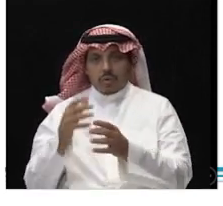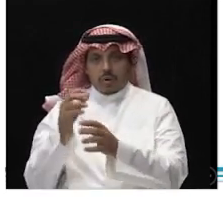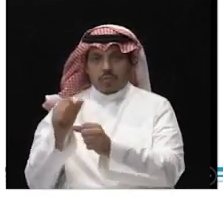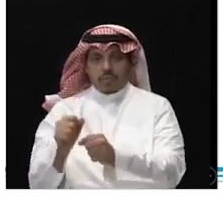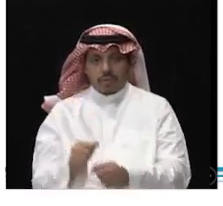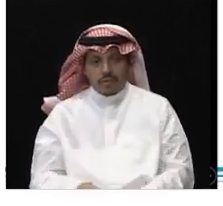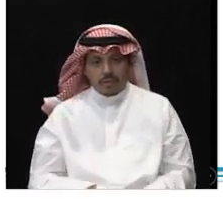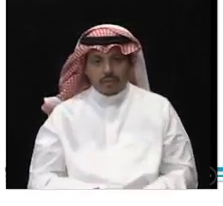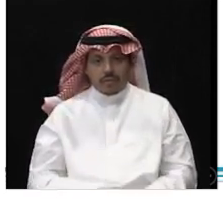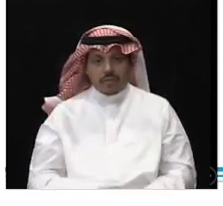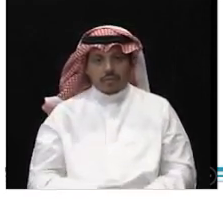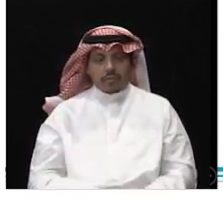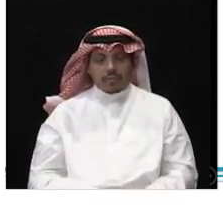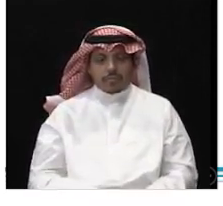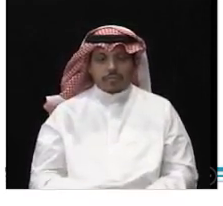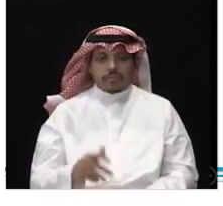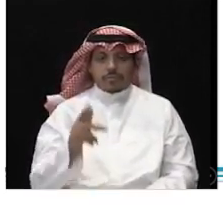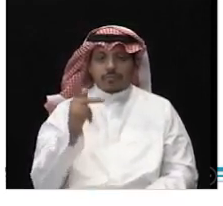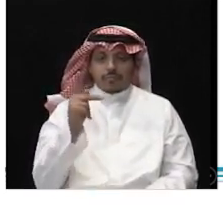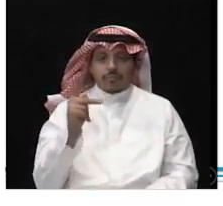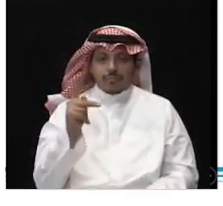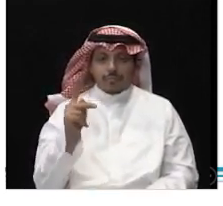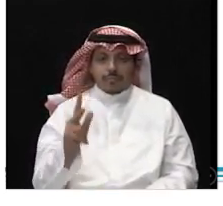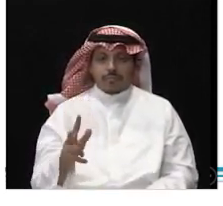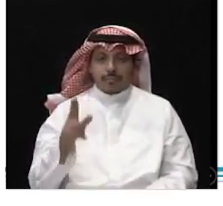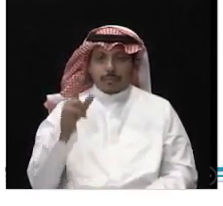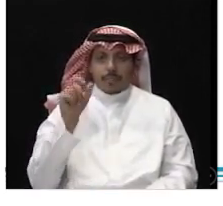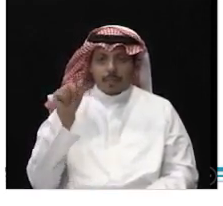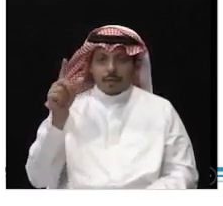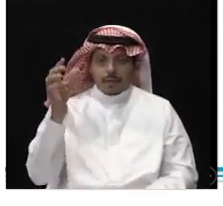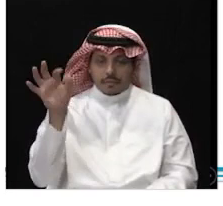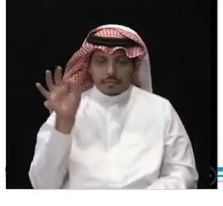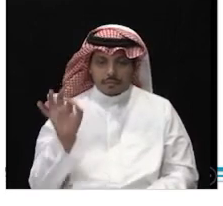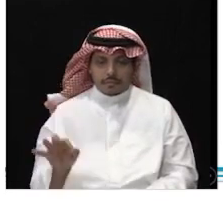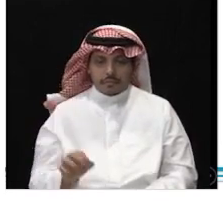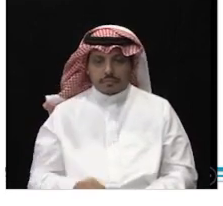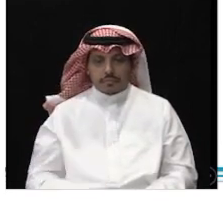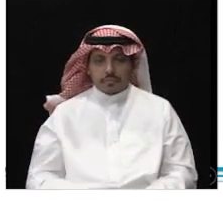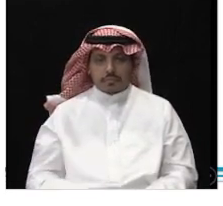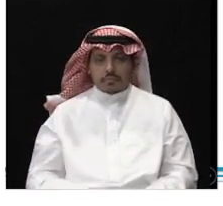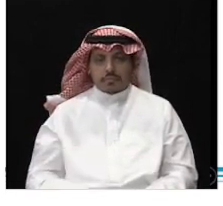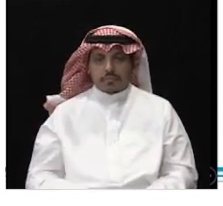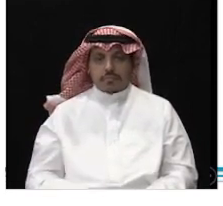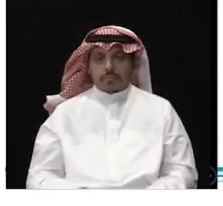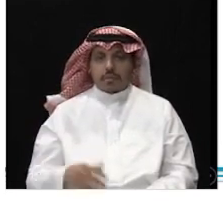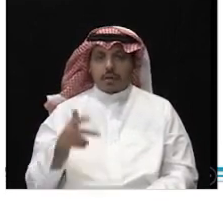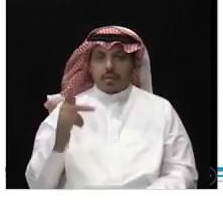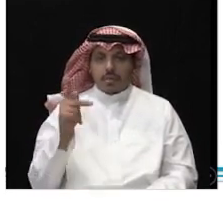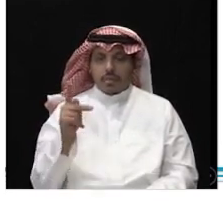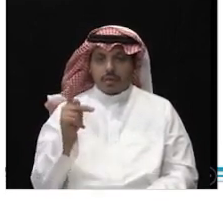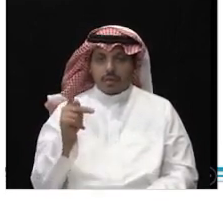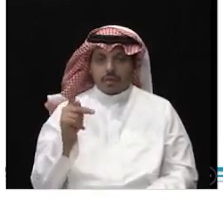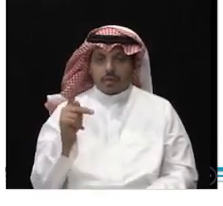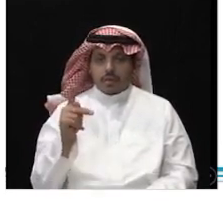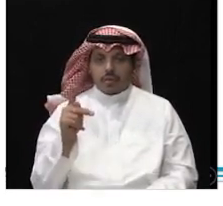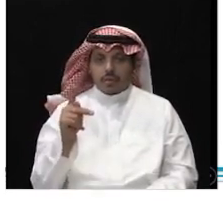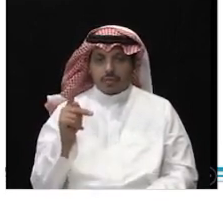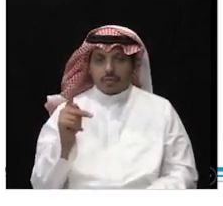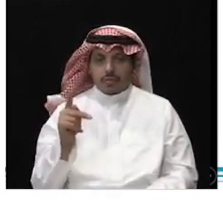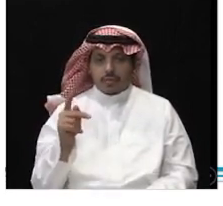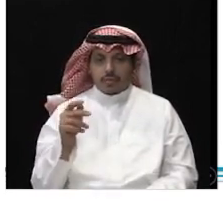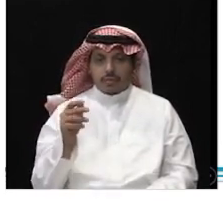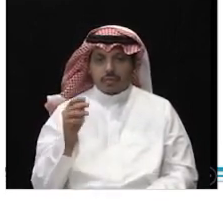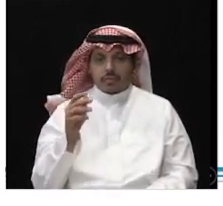يحافظ، أحسنتم. نجرد حرف الظاء في أول الكلمة بهذا الشكل، ظاء ثم نمد الخط